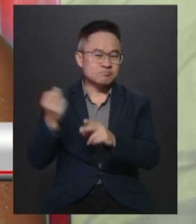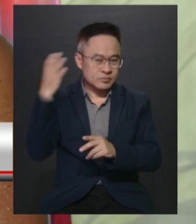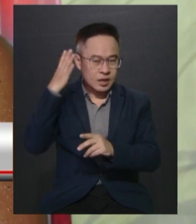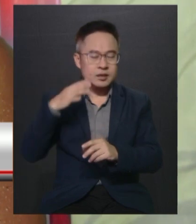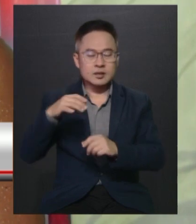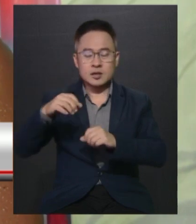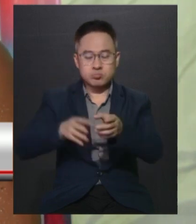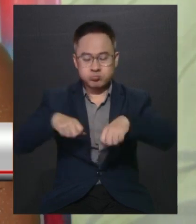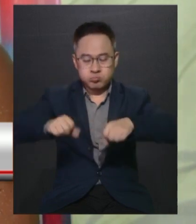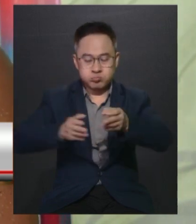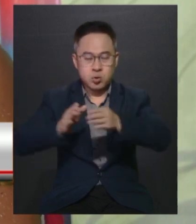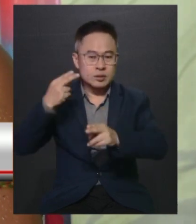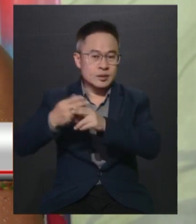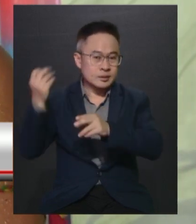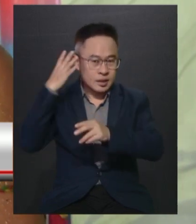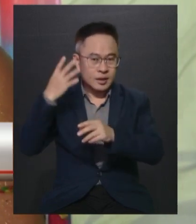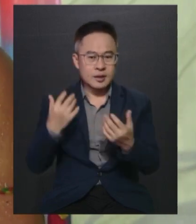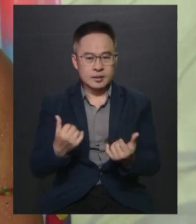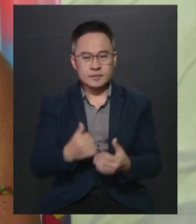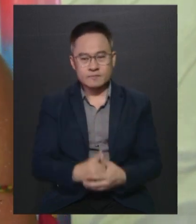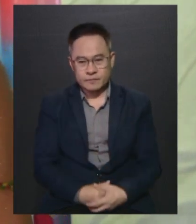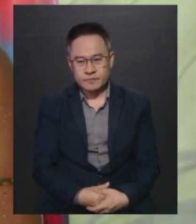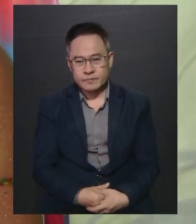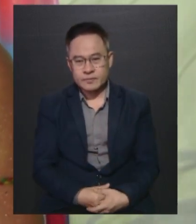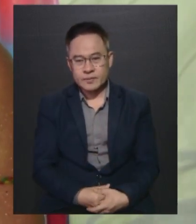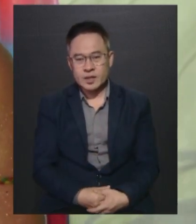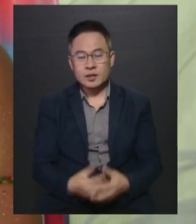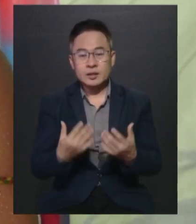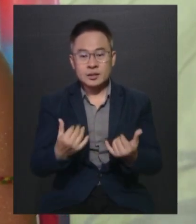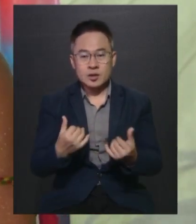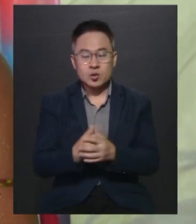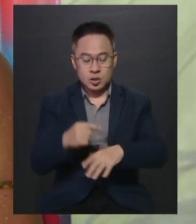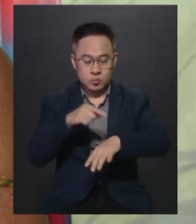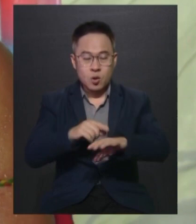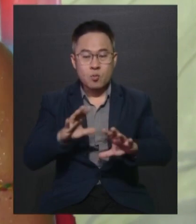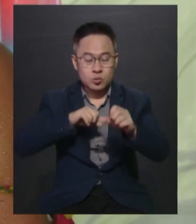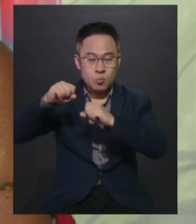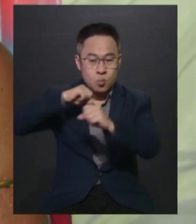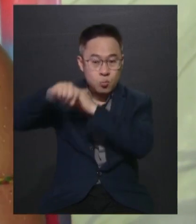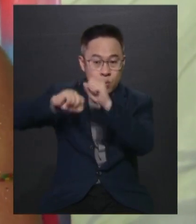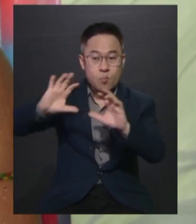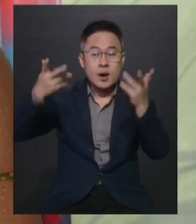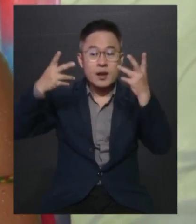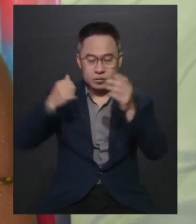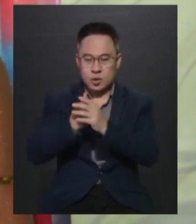ครับยังครับเพราะเนื่องจากเก็บตัวไม่ได้ออกไปไหนเลยครับพรุ่งนี้ก็ถ้ามีโอกาสก็จะไปดูแข่งร